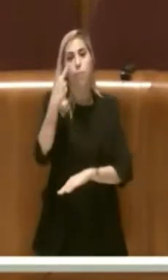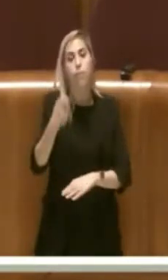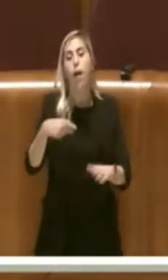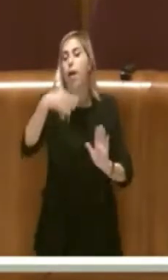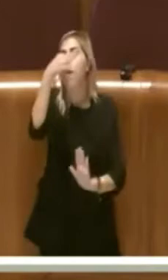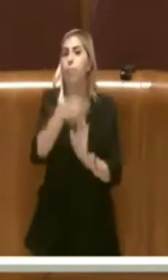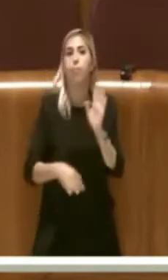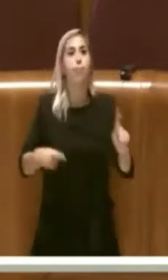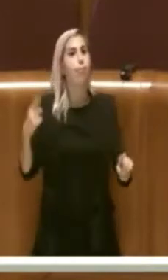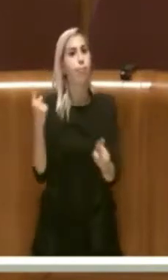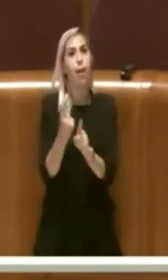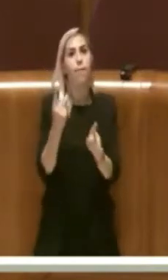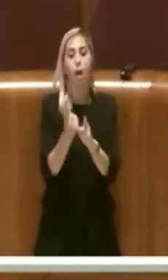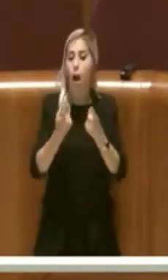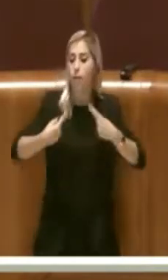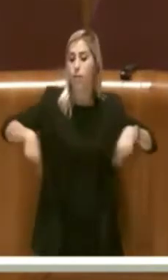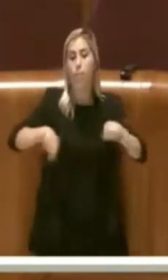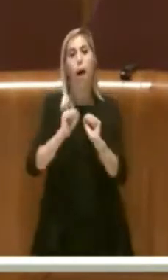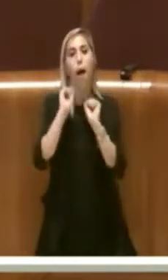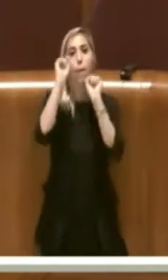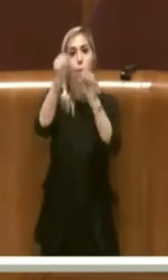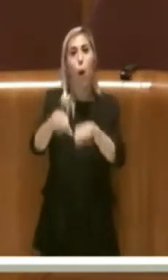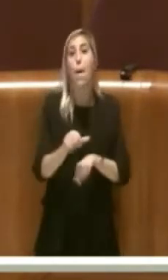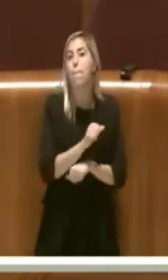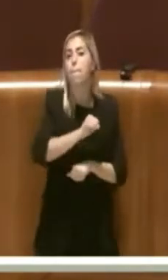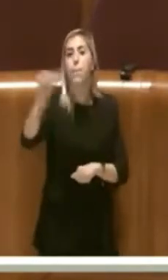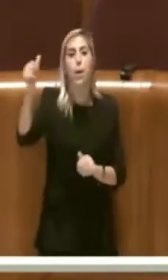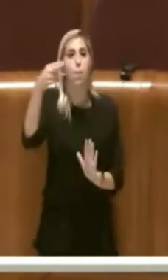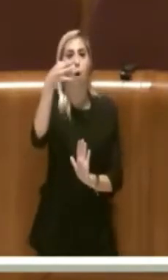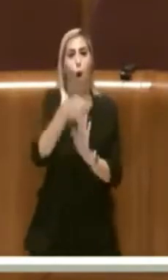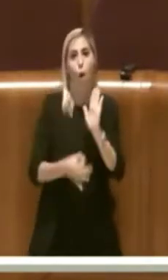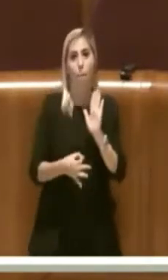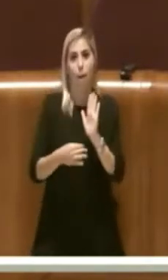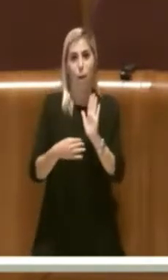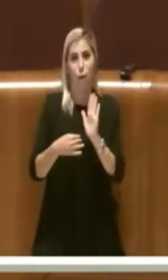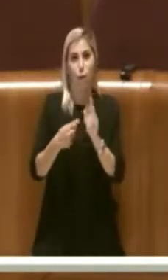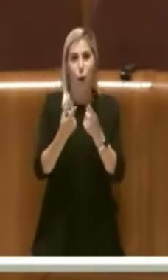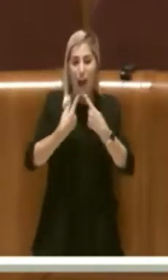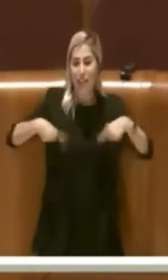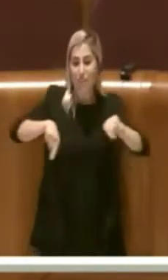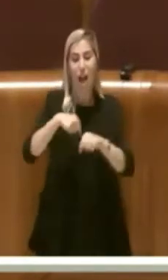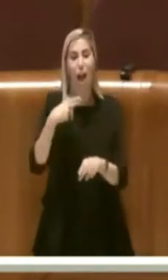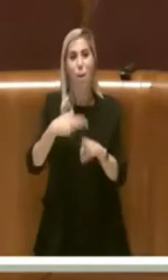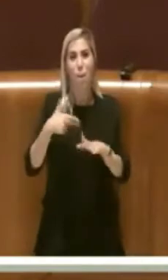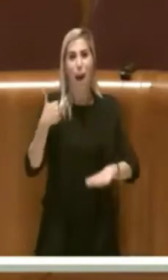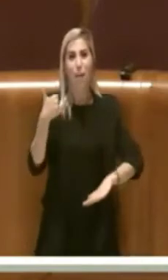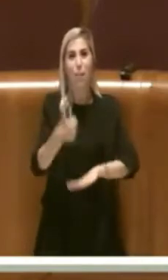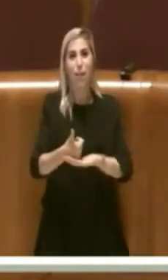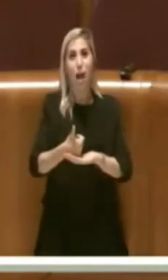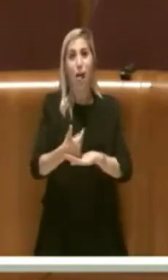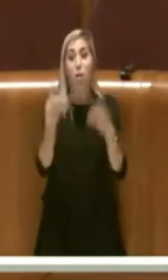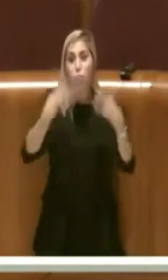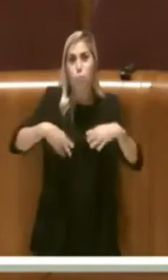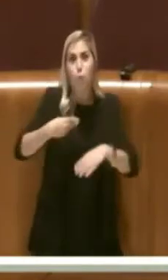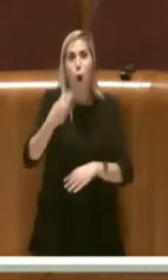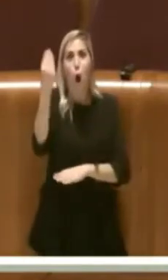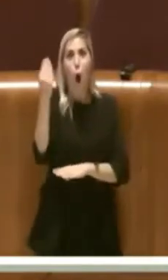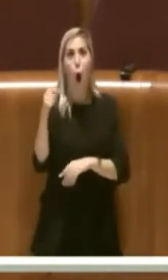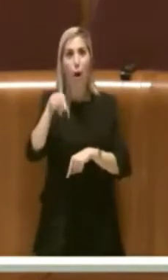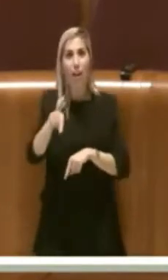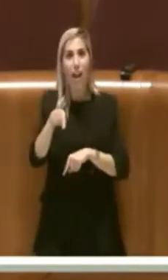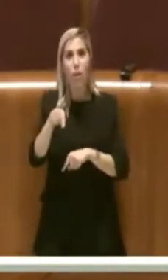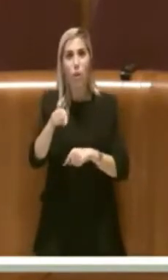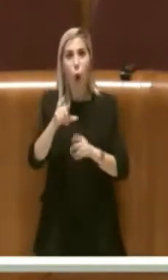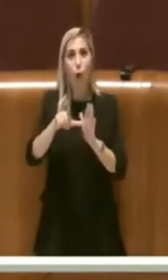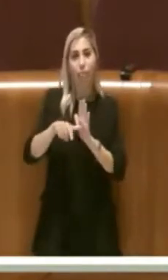un regolamento di Assemblea Capitolina, il primo regolamento di Assemblea Capitolina. Il funzionamento dell'organo quindi nel